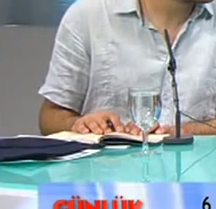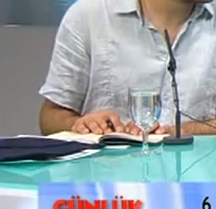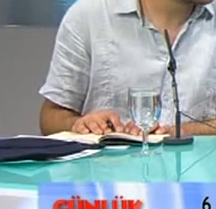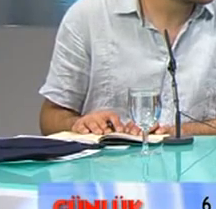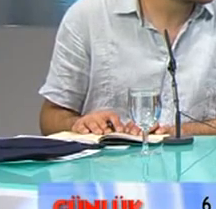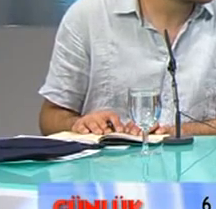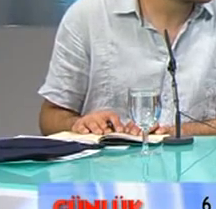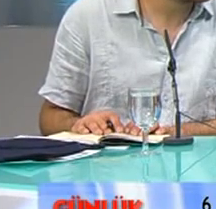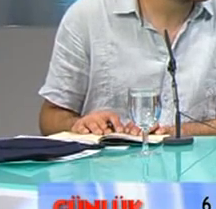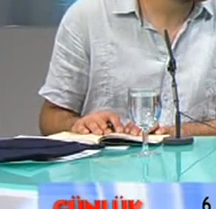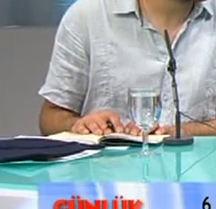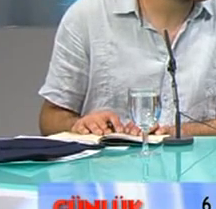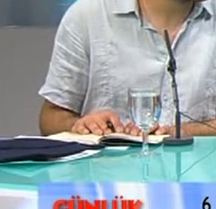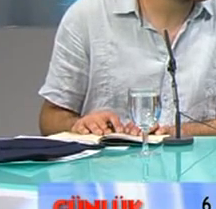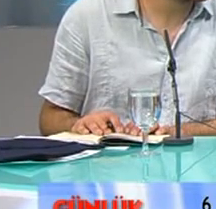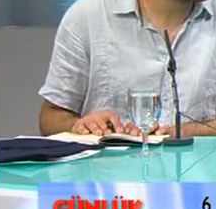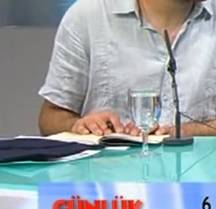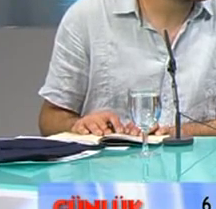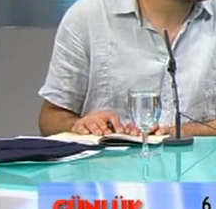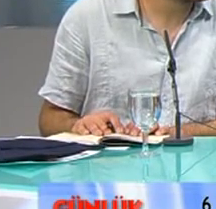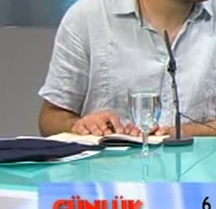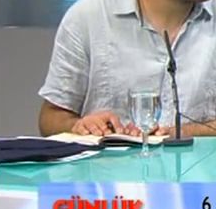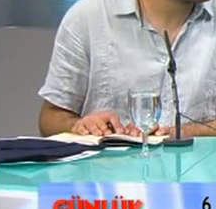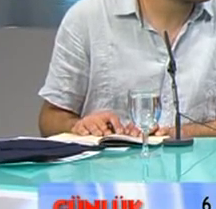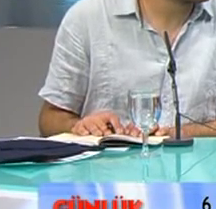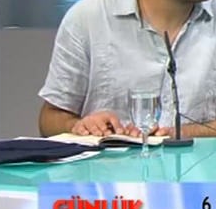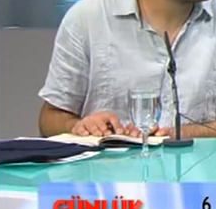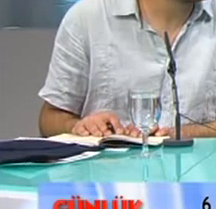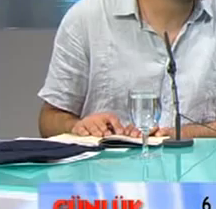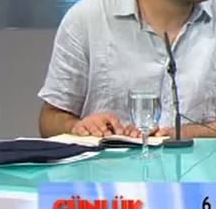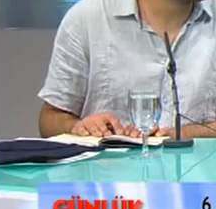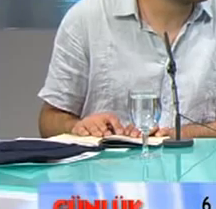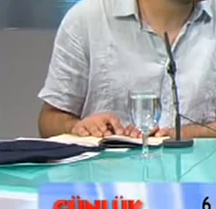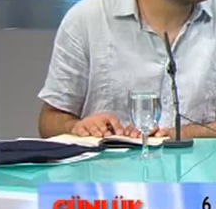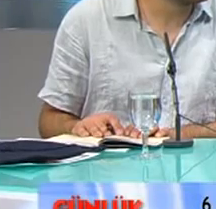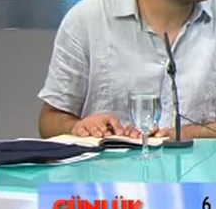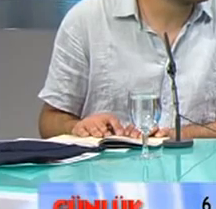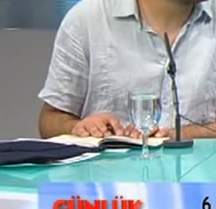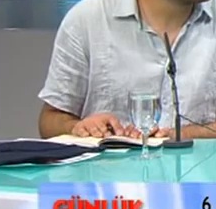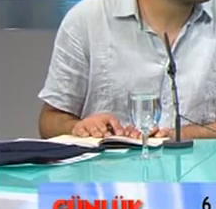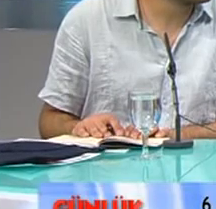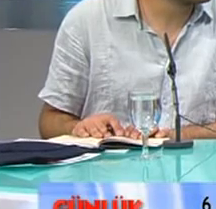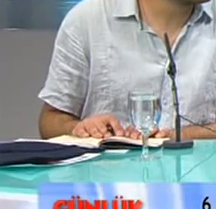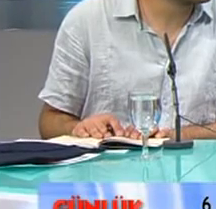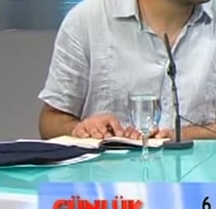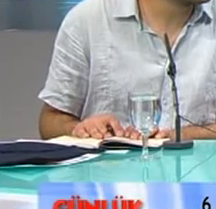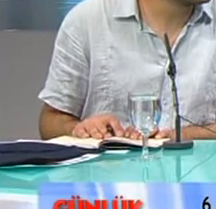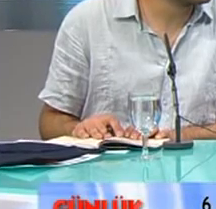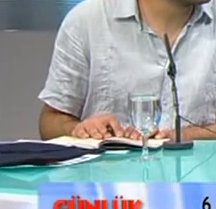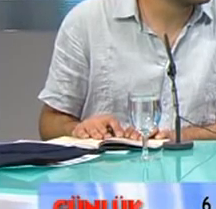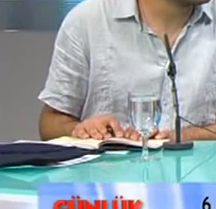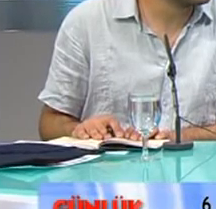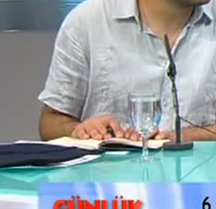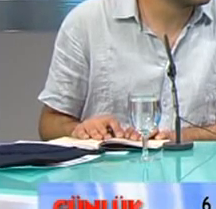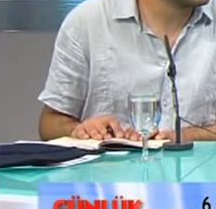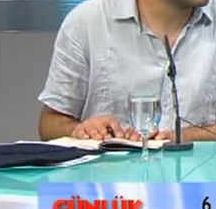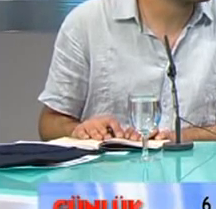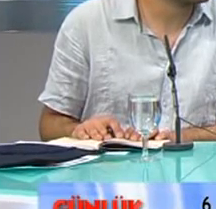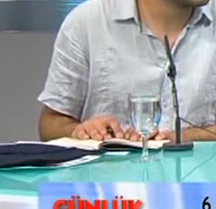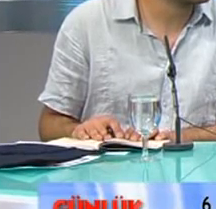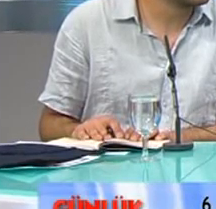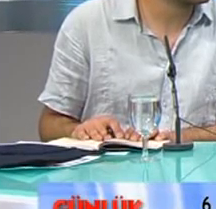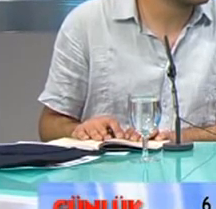You can say eller, which is harmonic, but you must not say eller, which would be disharmonic. Right. We have these kind of words that we so present. So they can